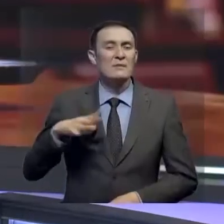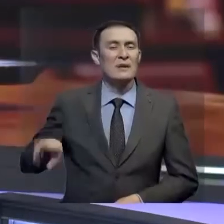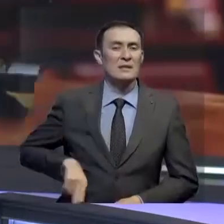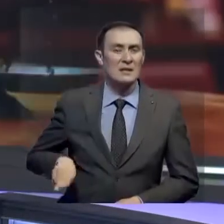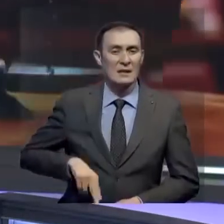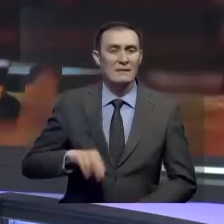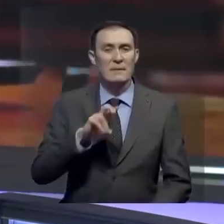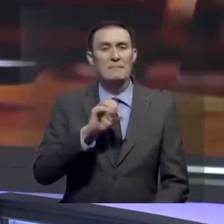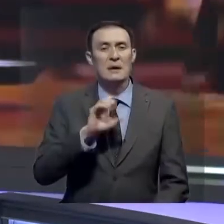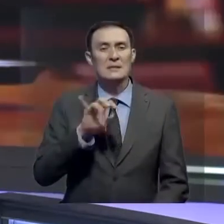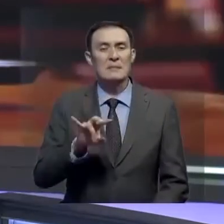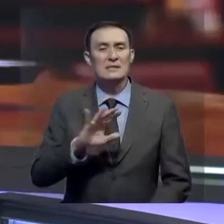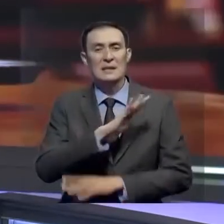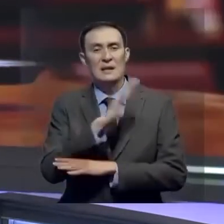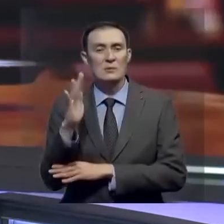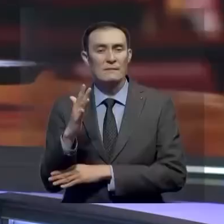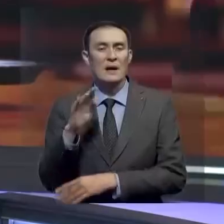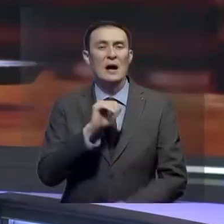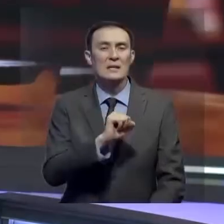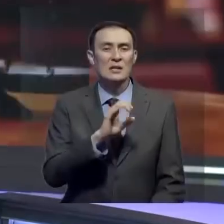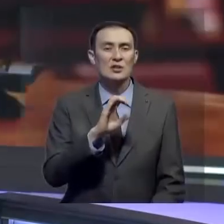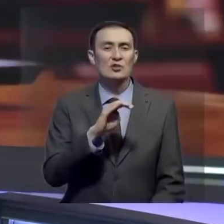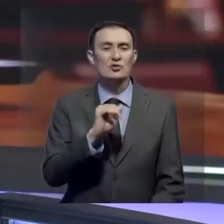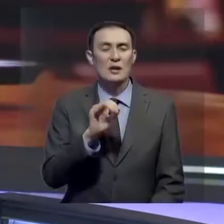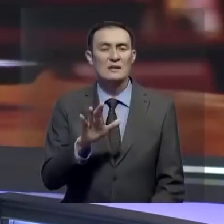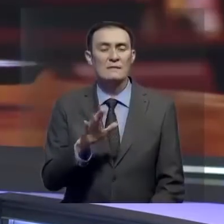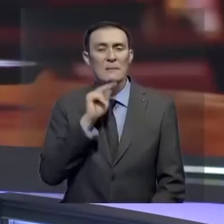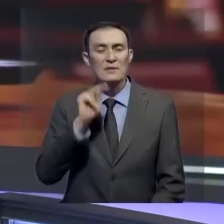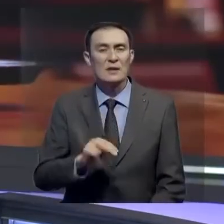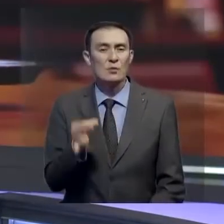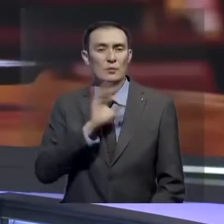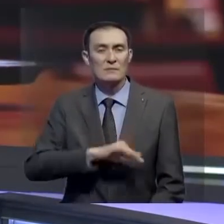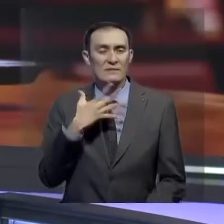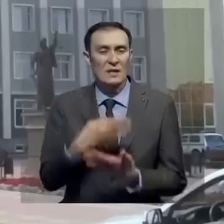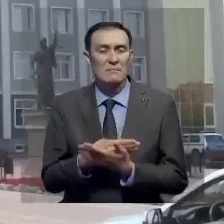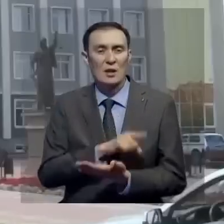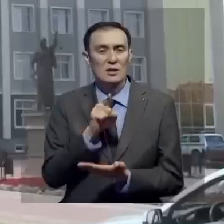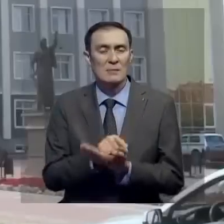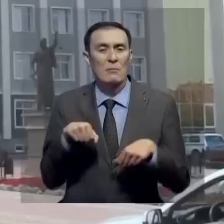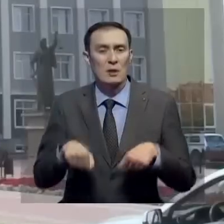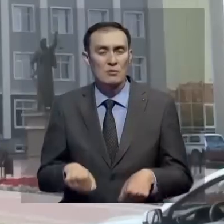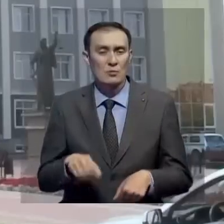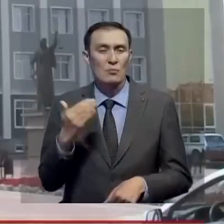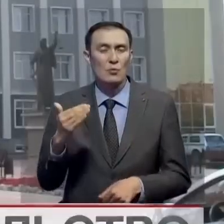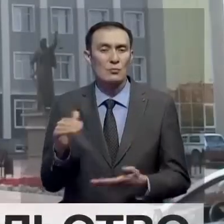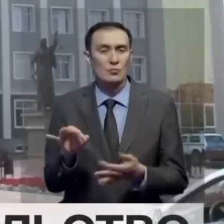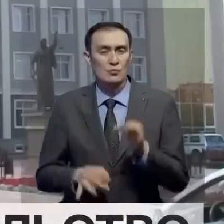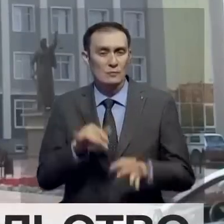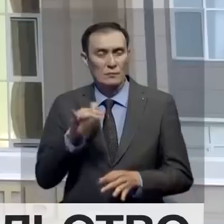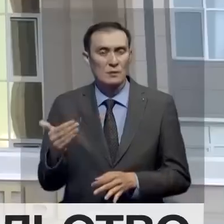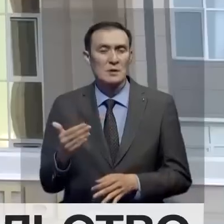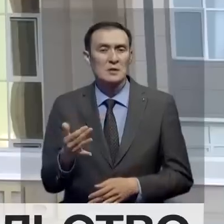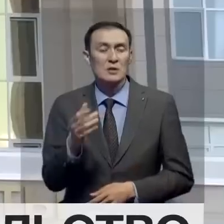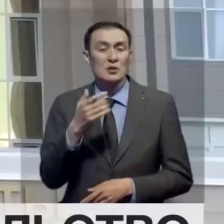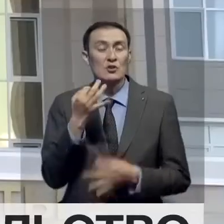директора Басаманского лесхоза. Асхата Жакашева обвиняют в злоупотреблении должностными полномочиями. Согласно материалам дела, он